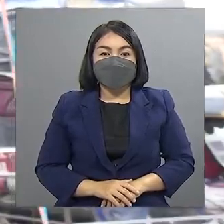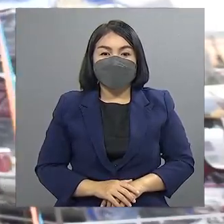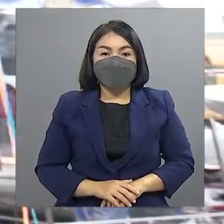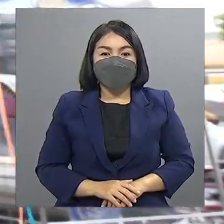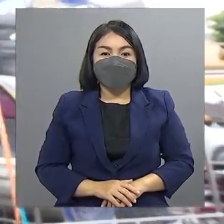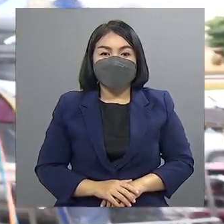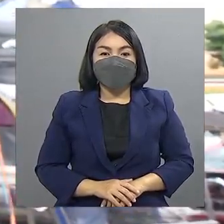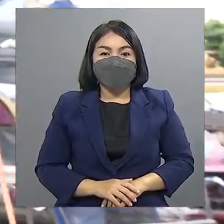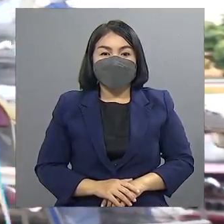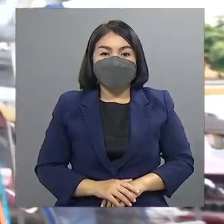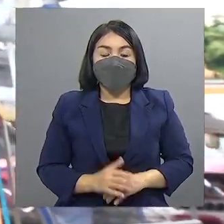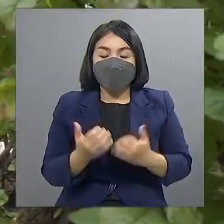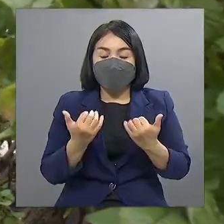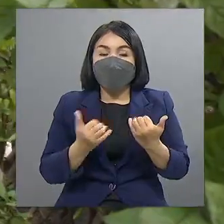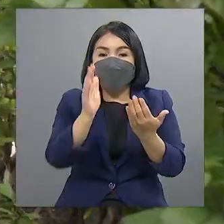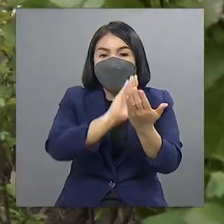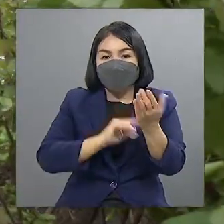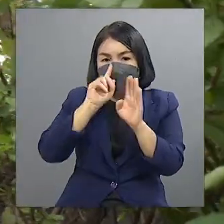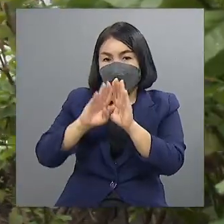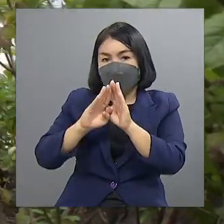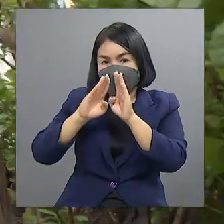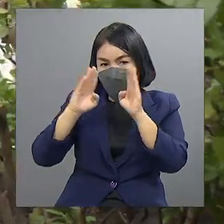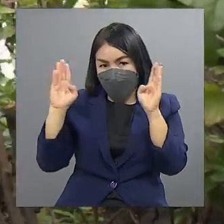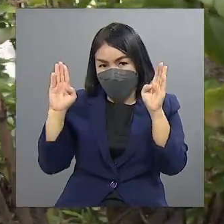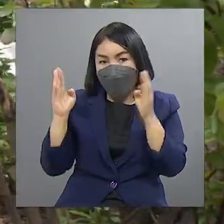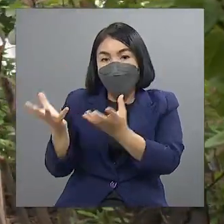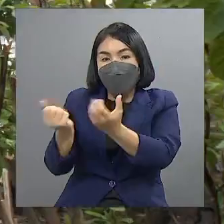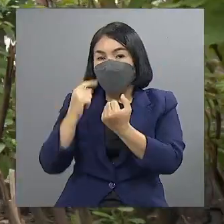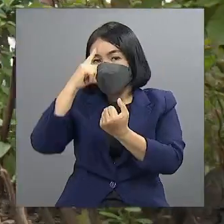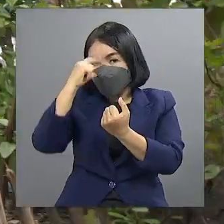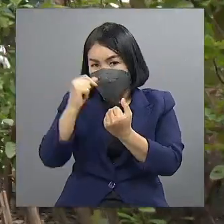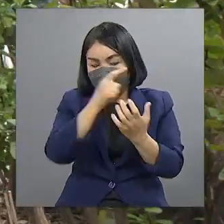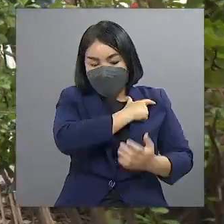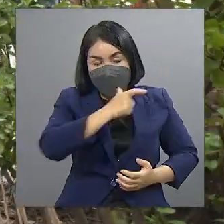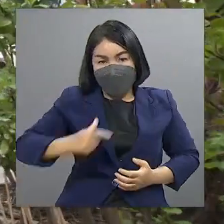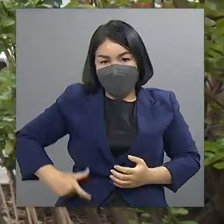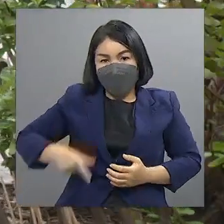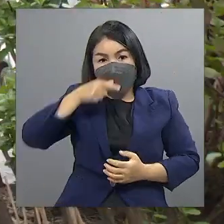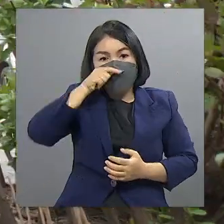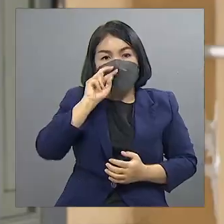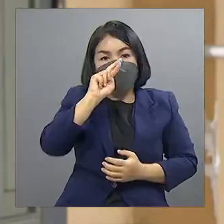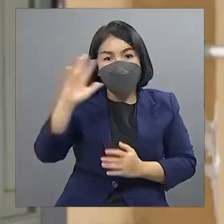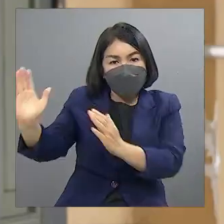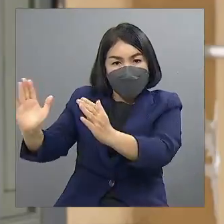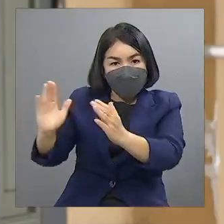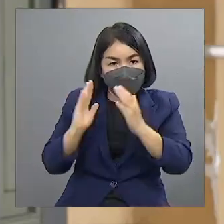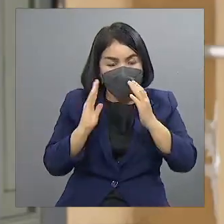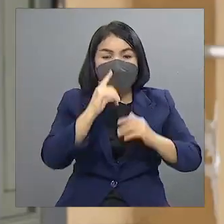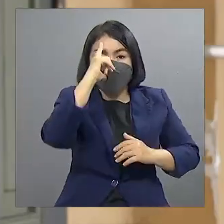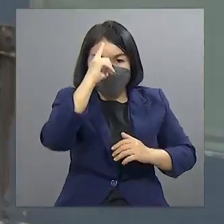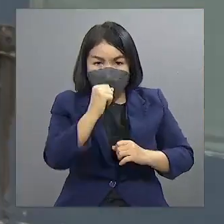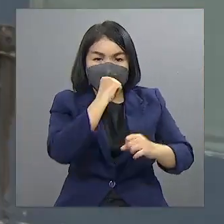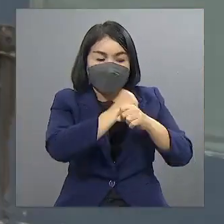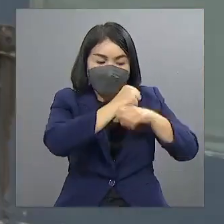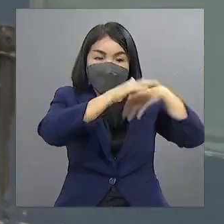การเปิดประเทศของไทยในสมัยรัชกาลที่5ด้วยการรับเอาอารยธรรมตะวันตกเป็นแม่แบบในการพัฒนาทำให้เกิดการส่งเสริม